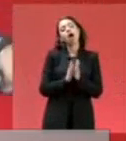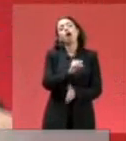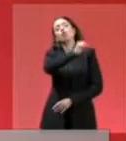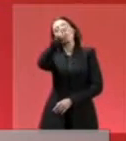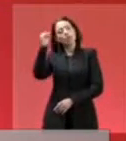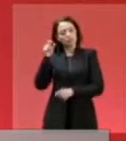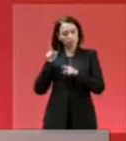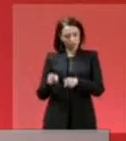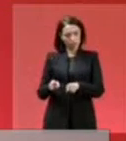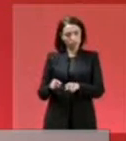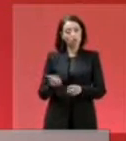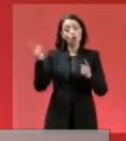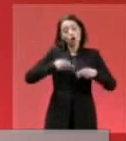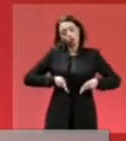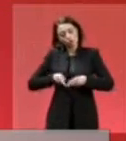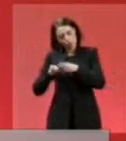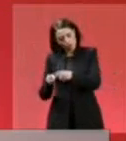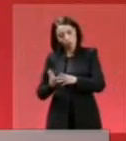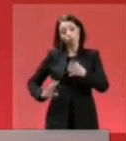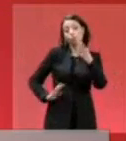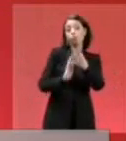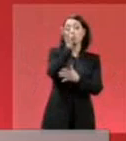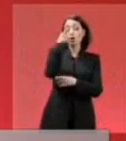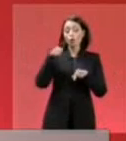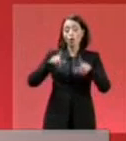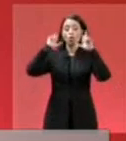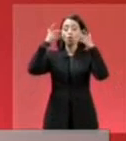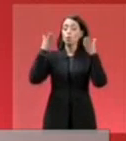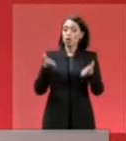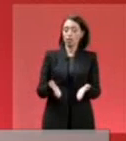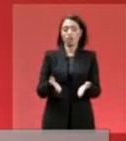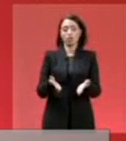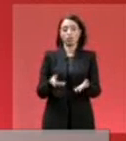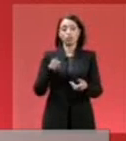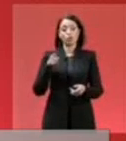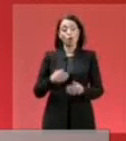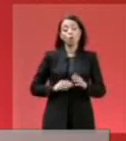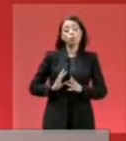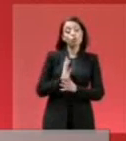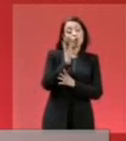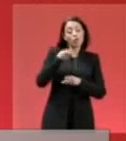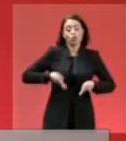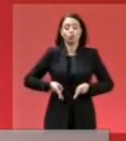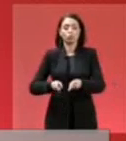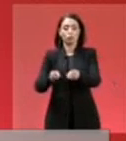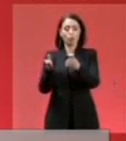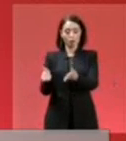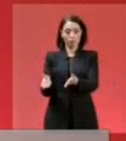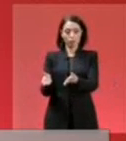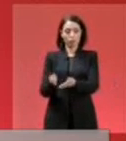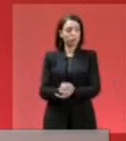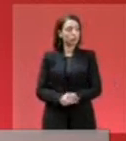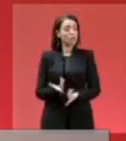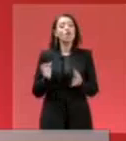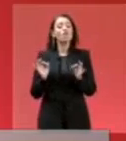μάλιστα, και ο άλλος δρόμος είναι ο δρόμος της προόδου, της δημοκρατίας, ο προοδευτικός δρόμος.